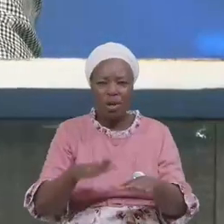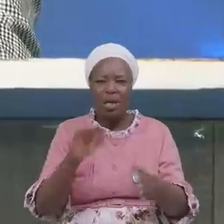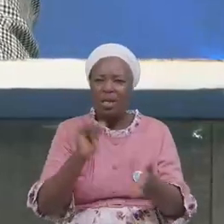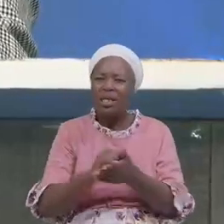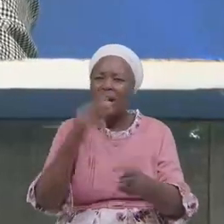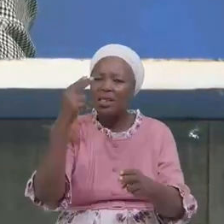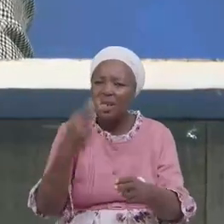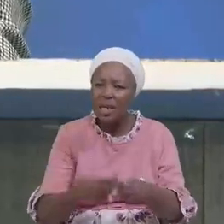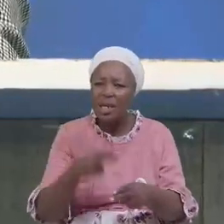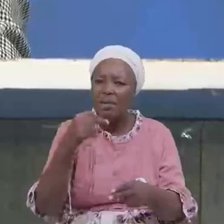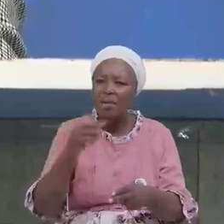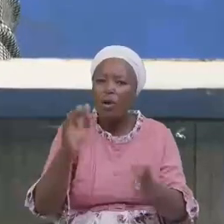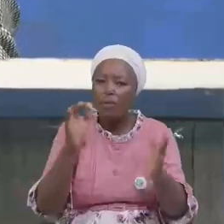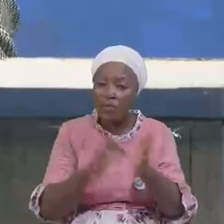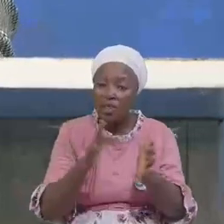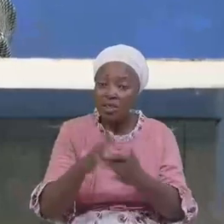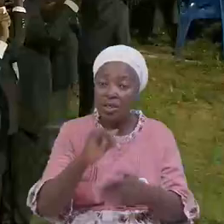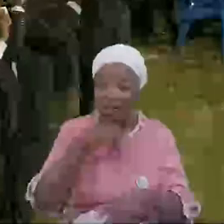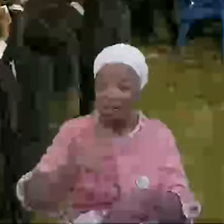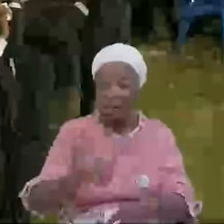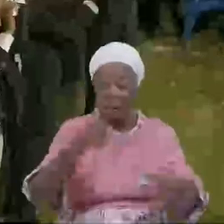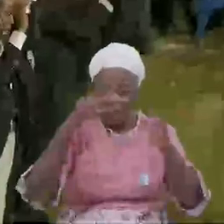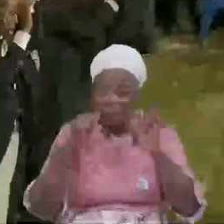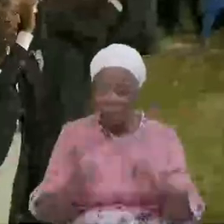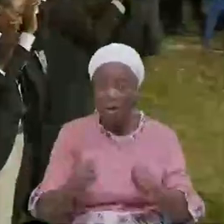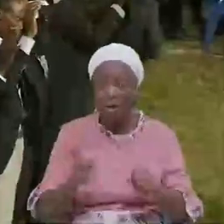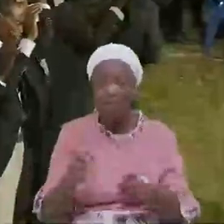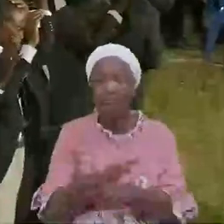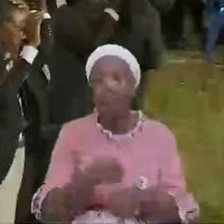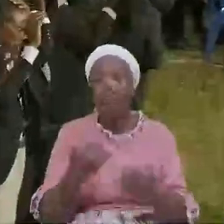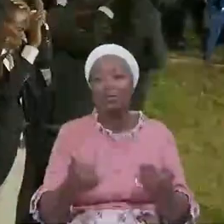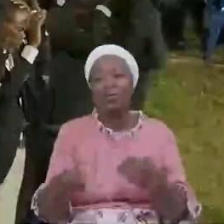Ce nom de Jésus est aussi puissant aujourd'hui.